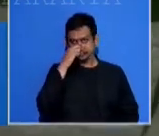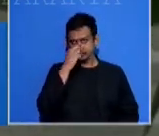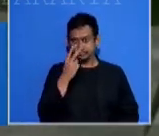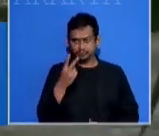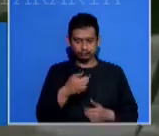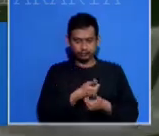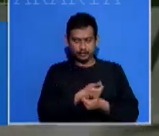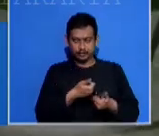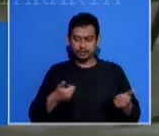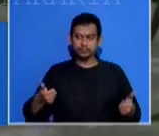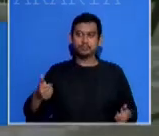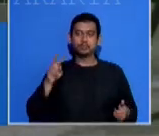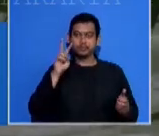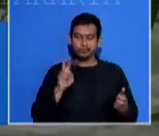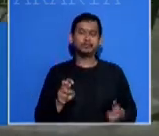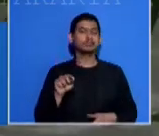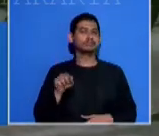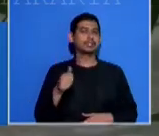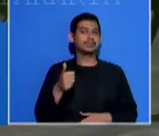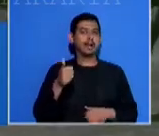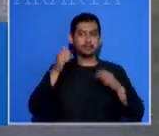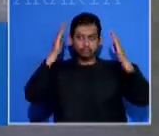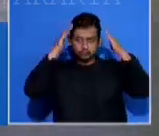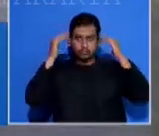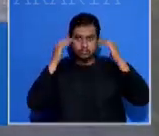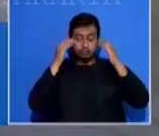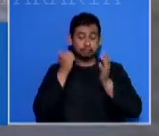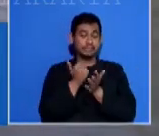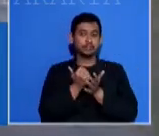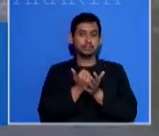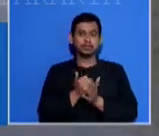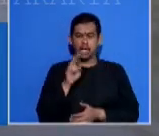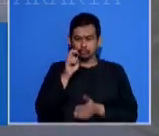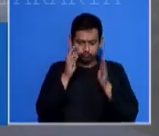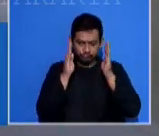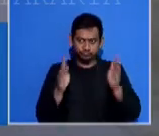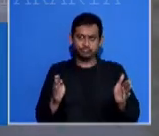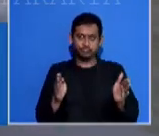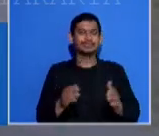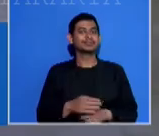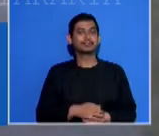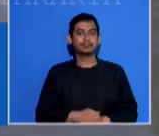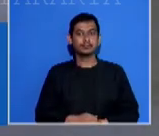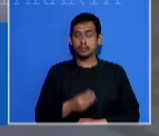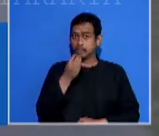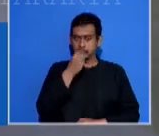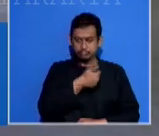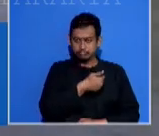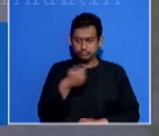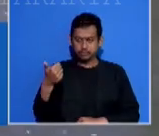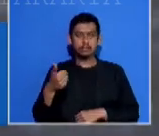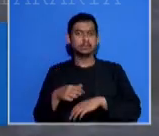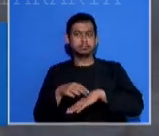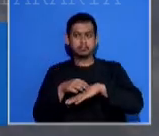kadang tani ing salebeting gula wentah pancen kedah estu sanget, wiwit saking pakan menapa dene njagi karesikaning kulit lan